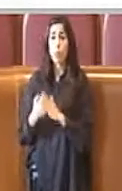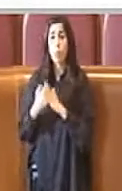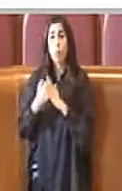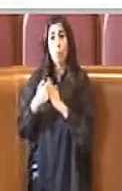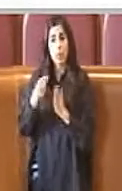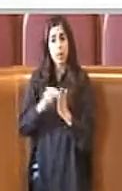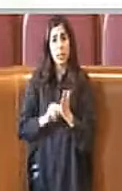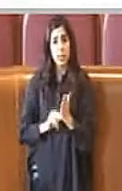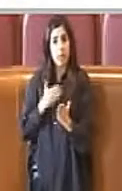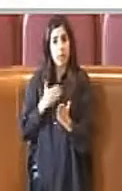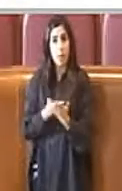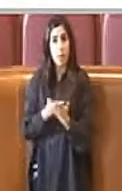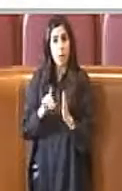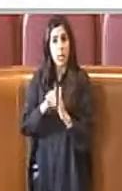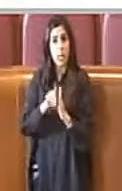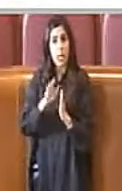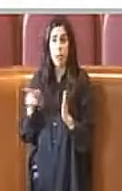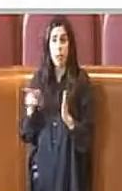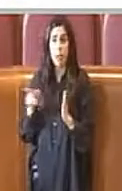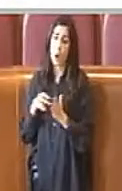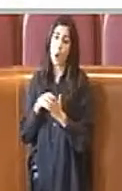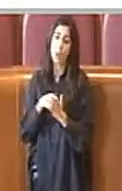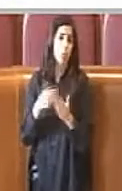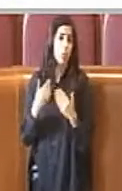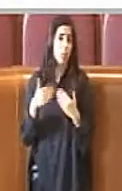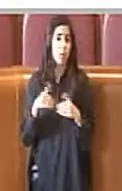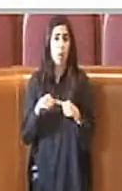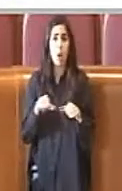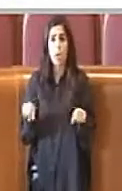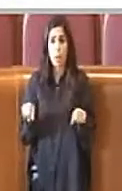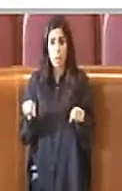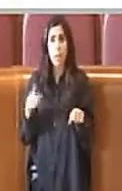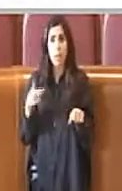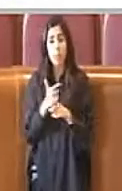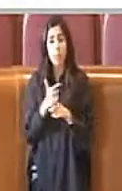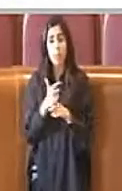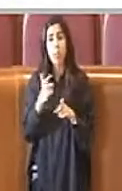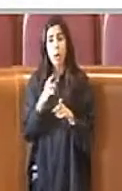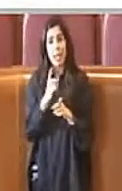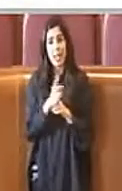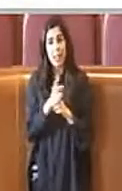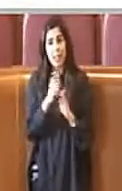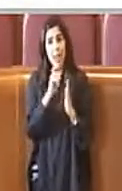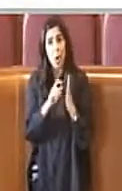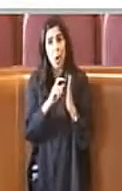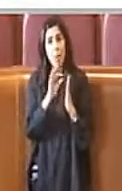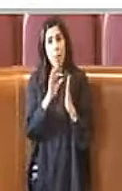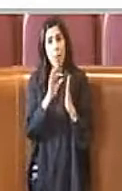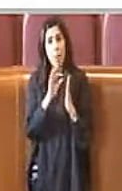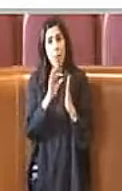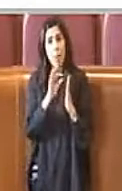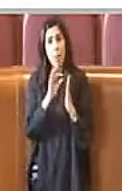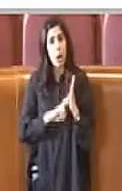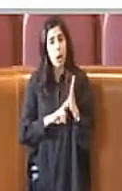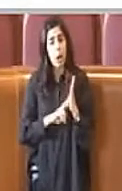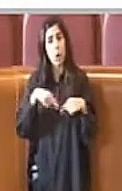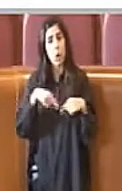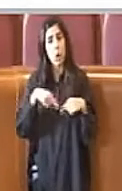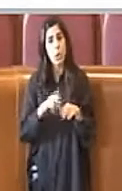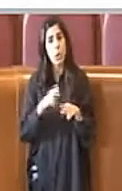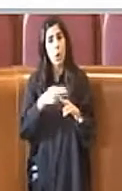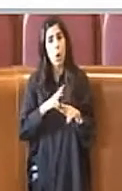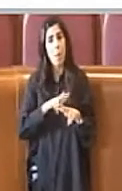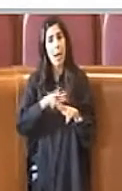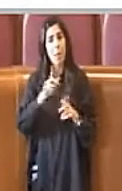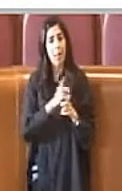contributo sicuramente è stato fondamentale vista anche l'importanza di andare a rimodulare alcuni commi del regolamento del consiglio di roma capitale su procedure